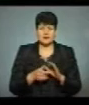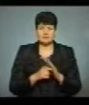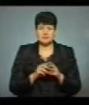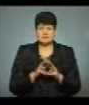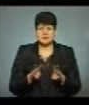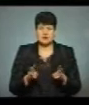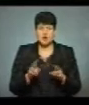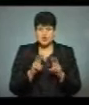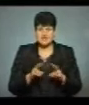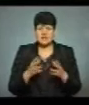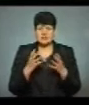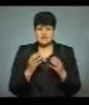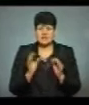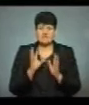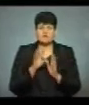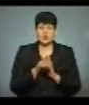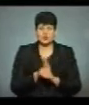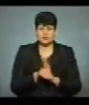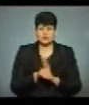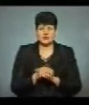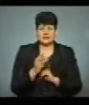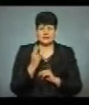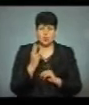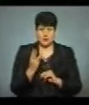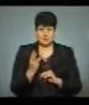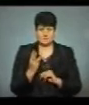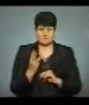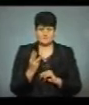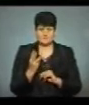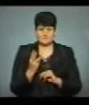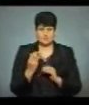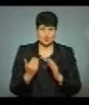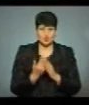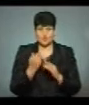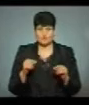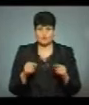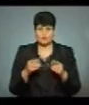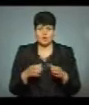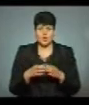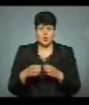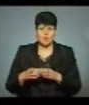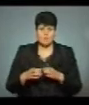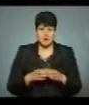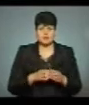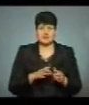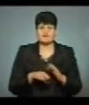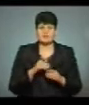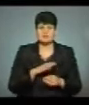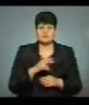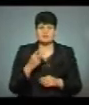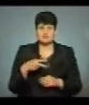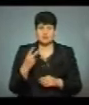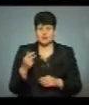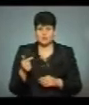ще варіант включення трьох новостворених громад, де вибори відбулися 22 грудня. Це